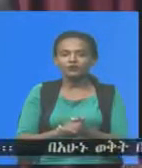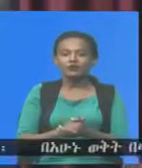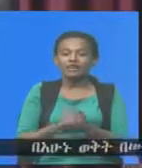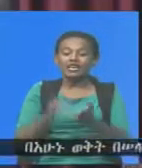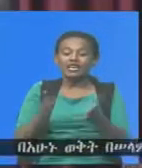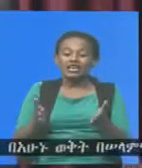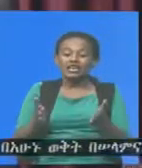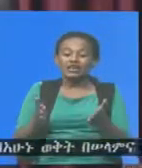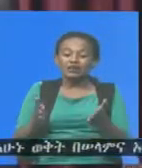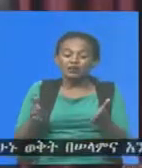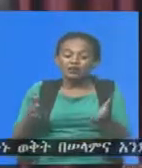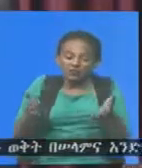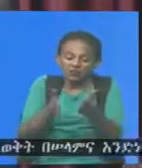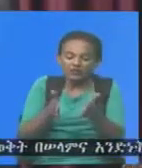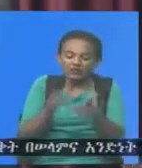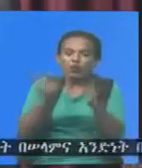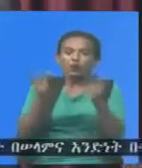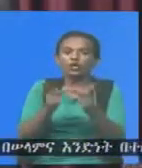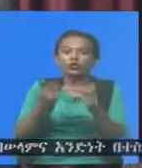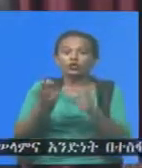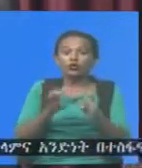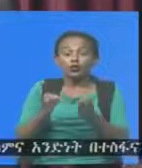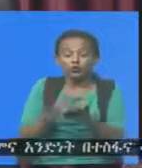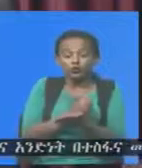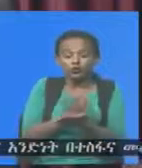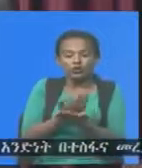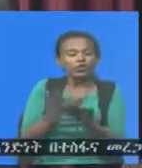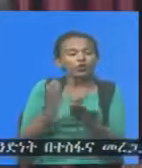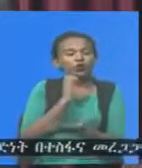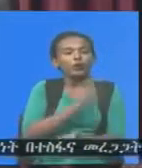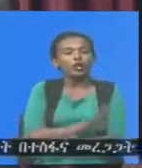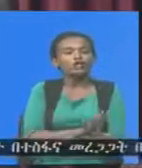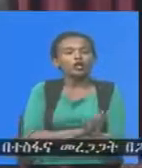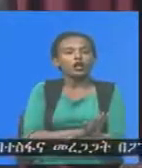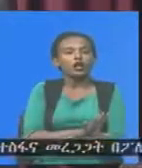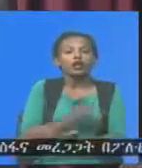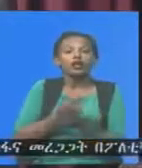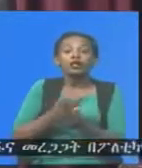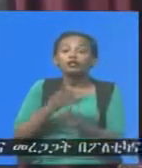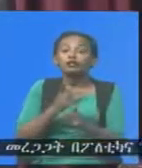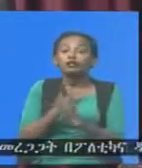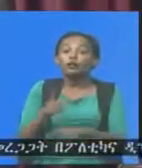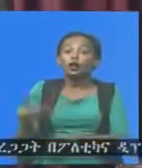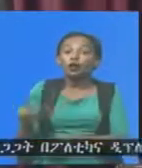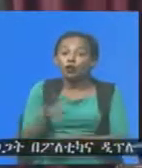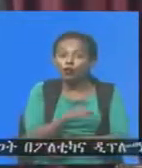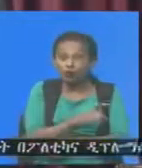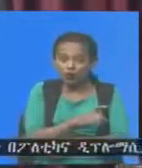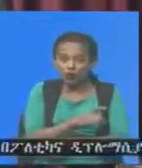ስፔሲፊክ ቦታ ተደርጎ ከተወሰደ ነገር ይበላሻል ይሄ እንደተጠበቀ ሆኖ